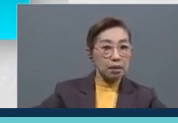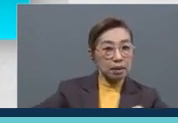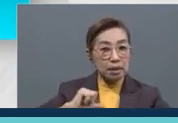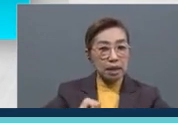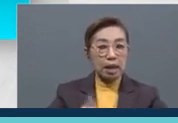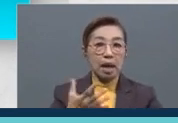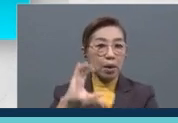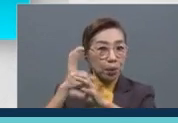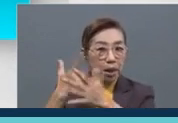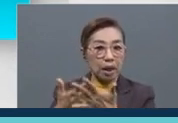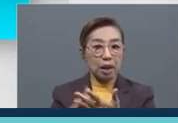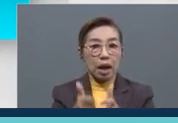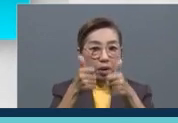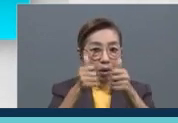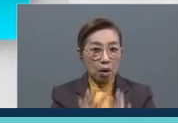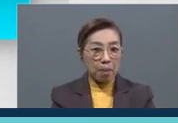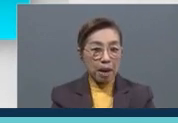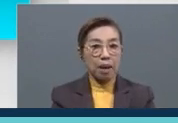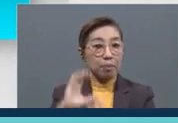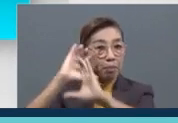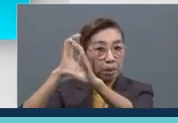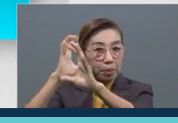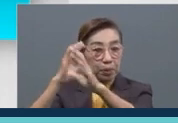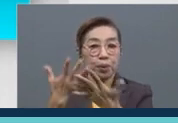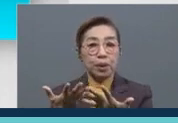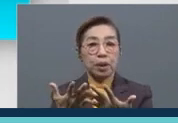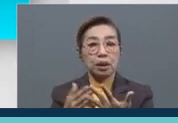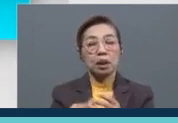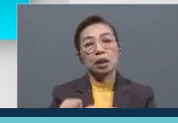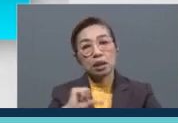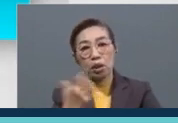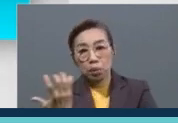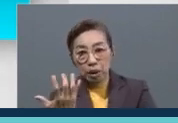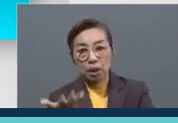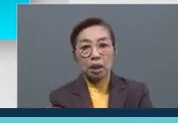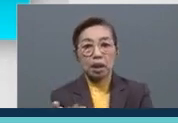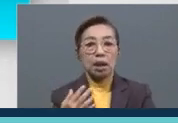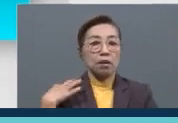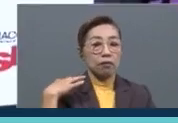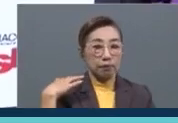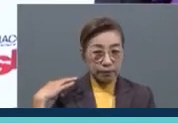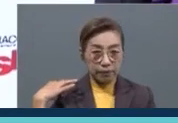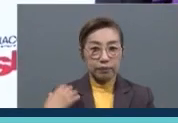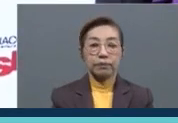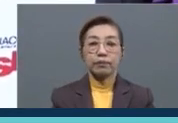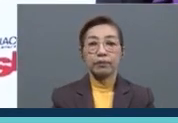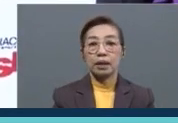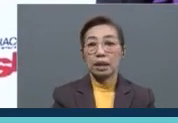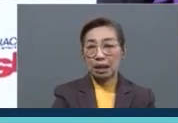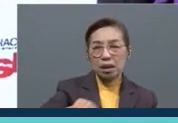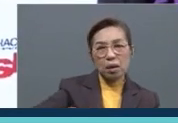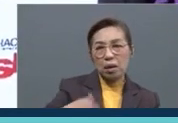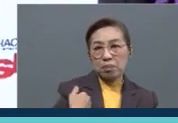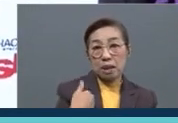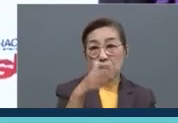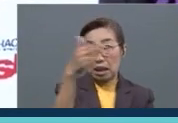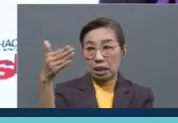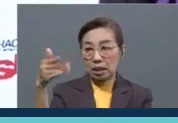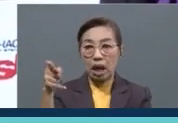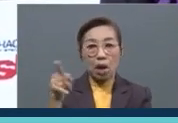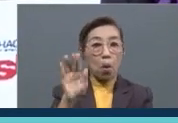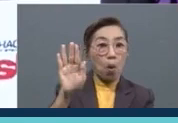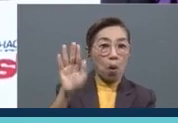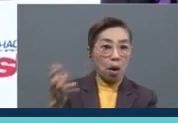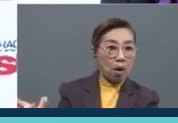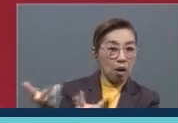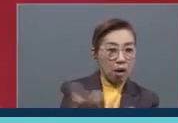จะมีแฮกเกอร์ตอนด้วยแฮกเกอร์ตอนในวันสุดท้ายเนี่ยเราจะมาค้นพบอัตลักษณ์หรือแอสเซทนะคะอัตลักษณ์ใน77จังหวัดท่องเที่ยวของเราเลยเพื่อน